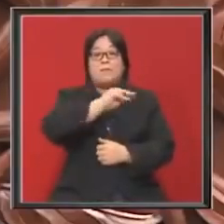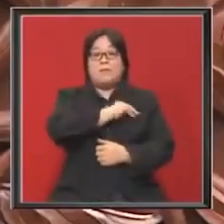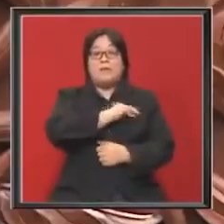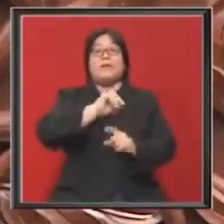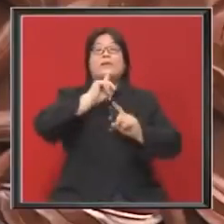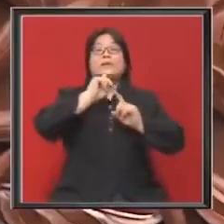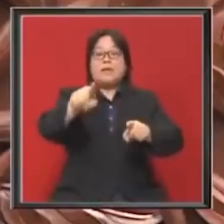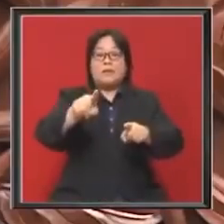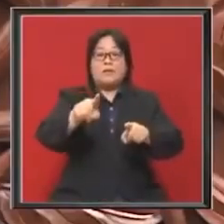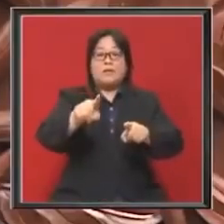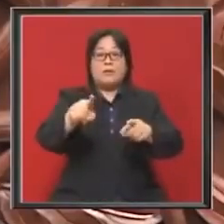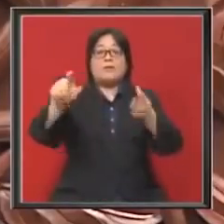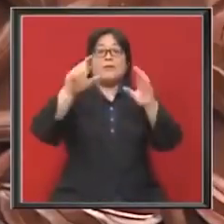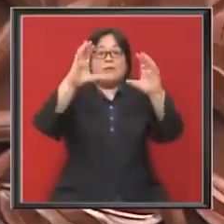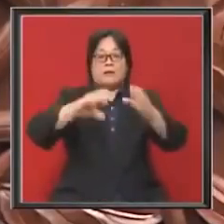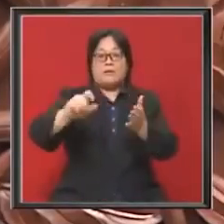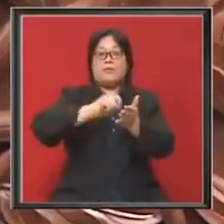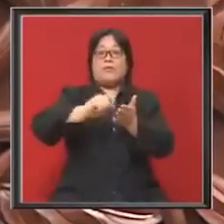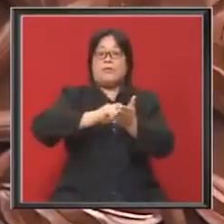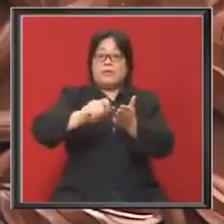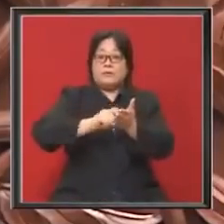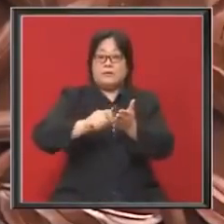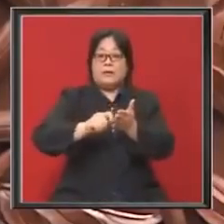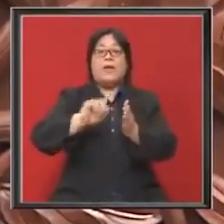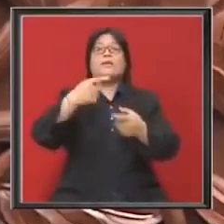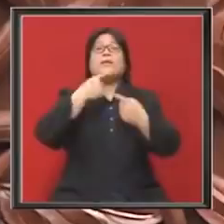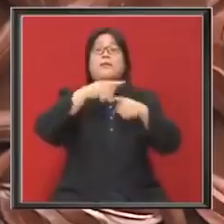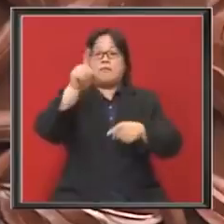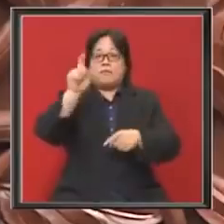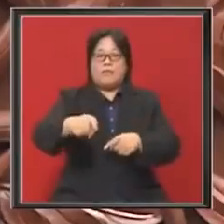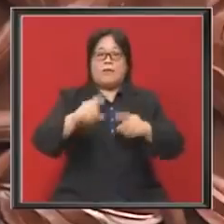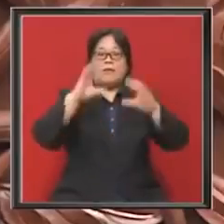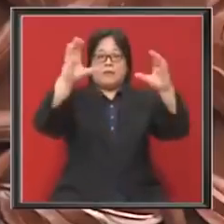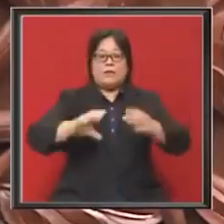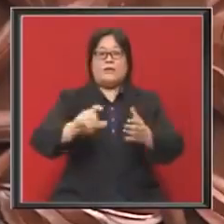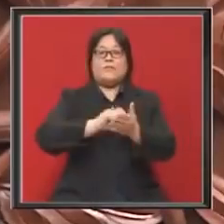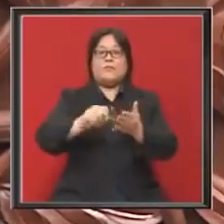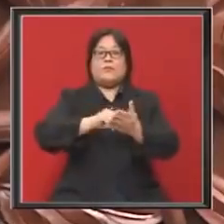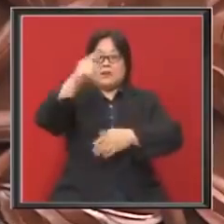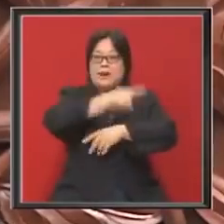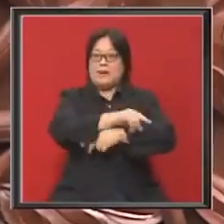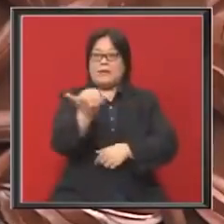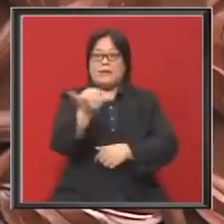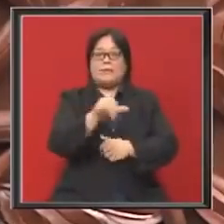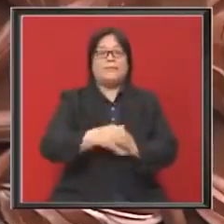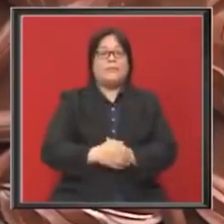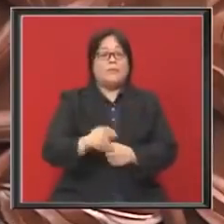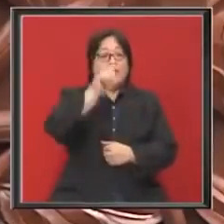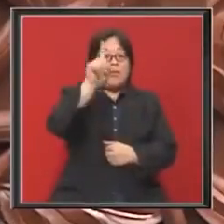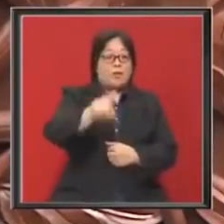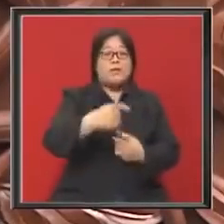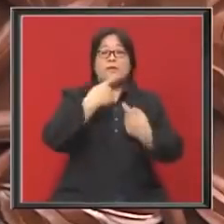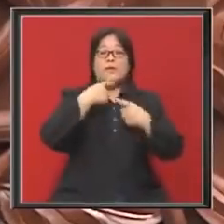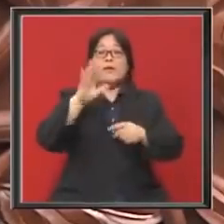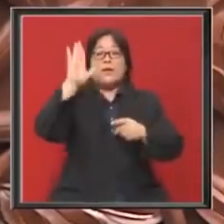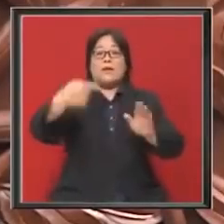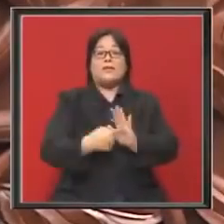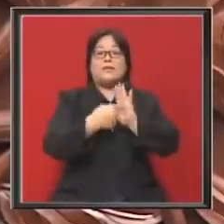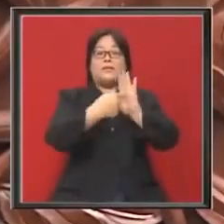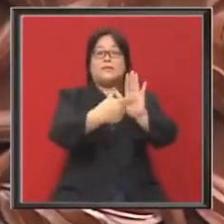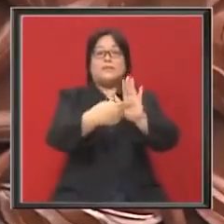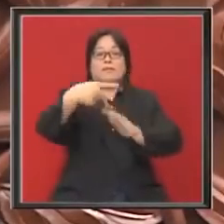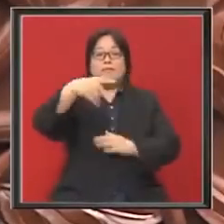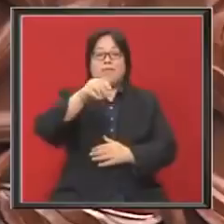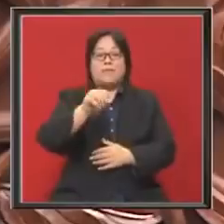bagaimana kamu jawab secara betul is disebutkan jawab Saya ditulis pada hari yang sama soal Anda Jovin tersebut akan disiarkan